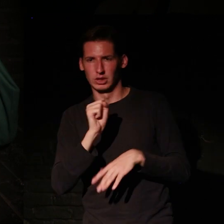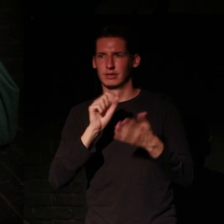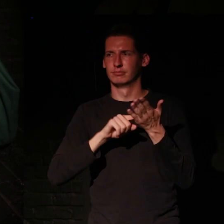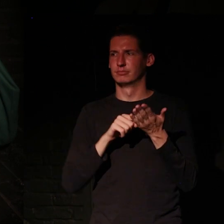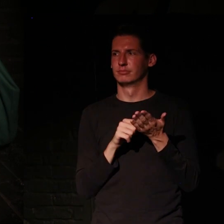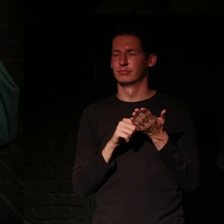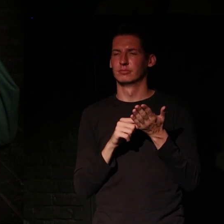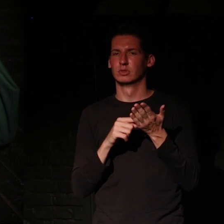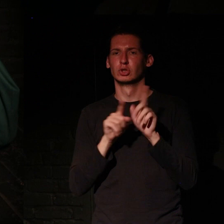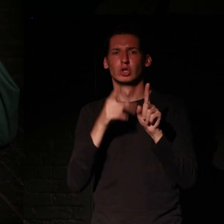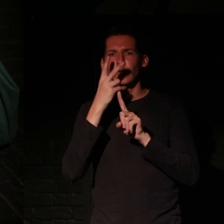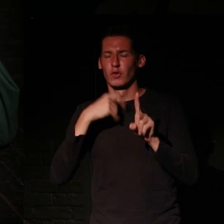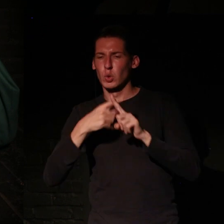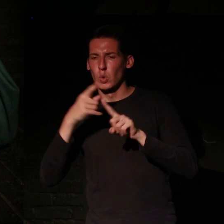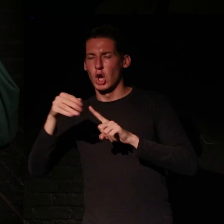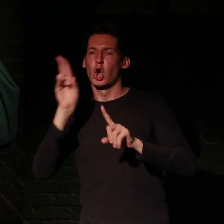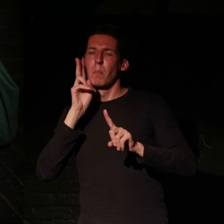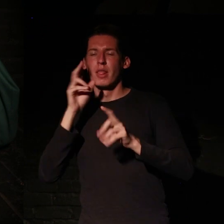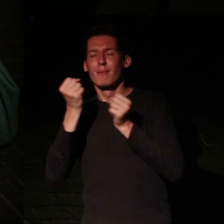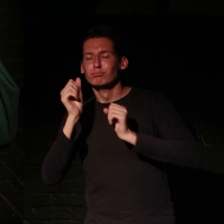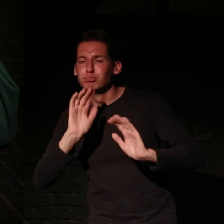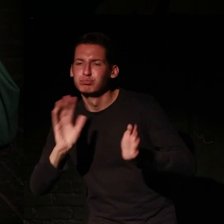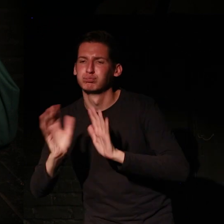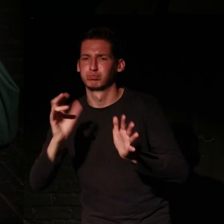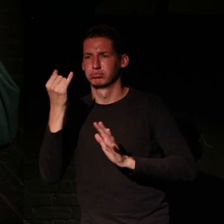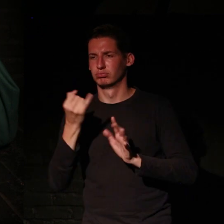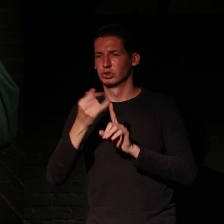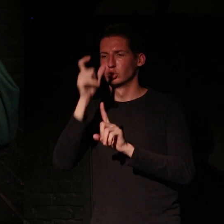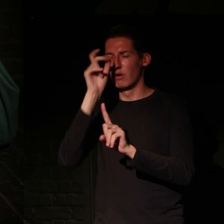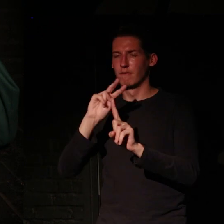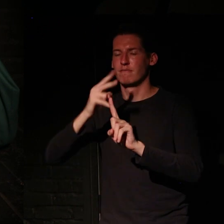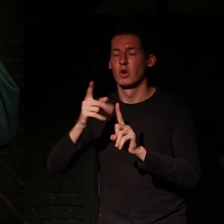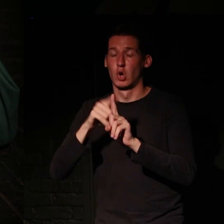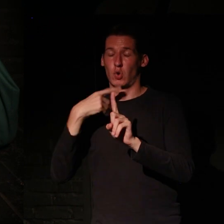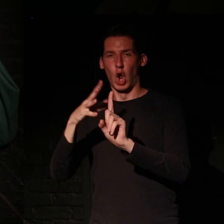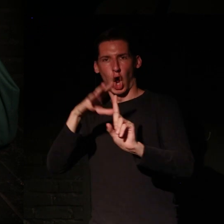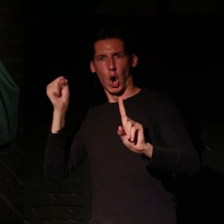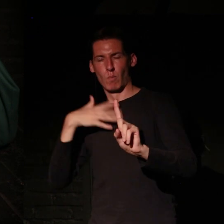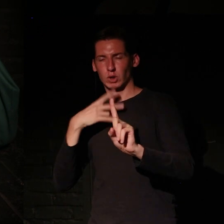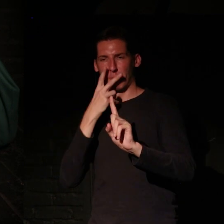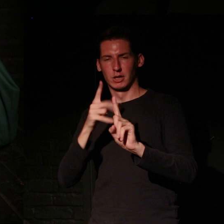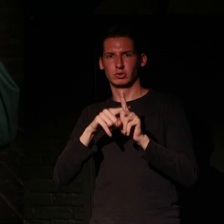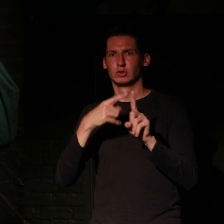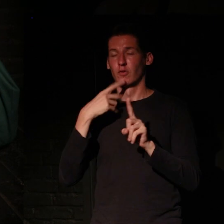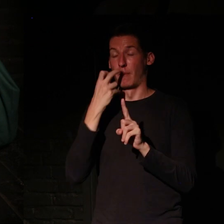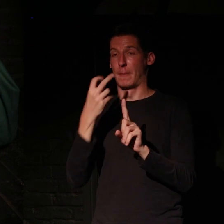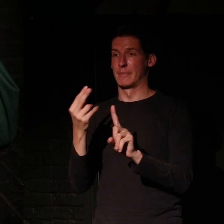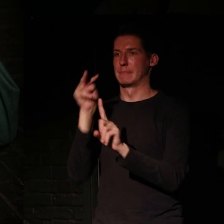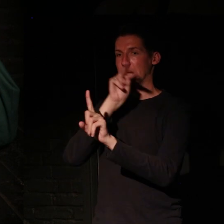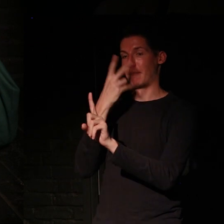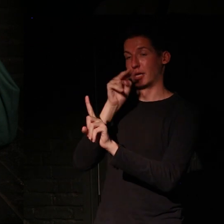się właśnie o takiej matczynej opiece nad człowiekiem, które sugerują właśnie tę